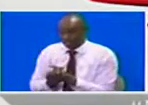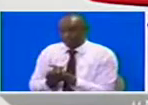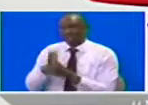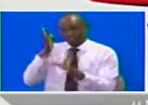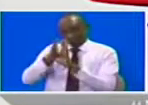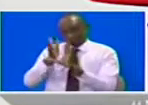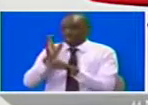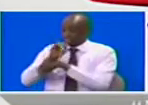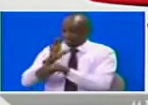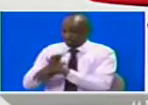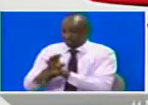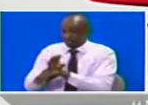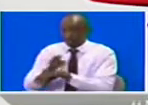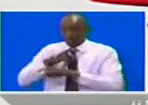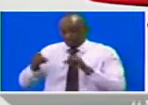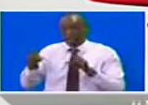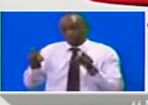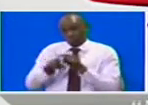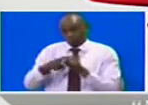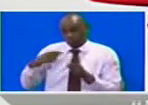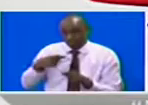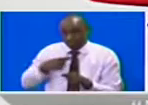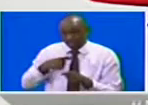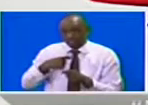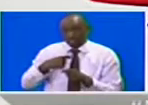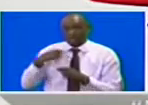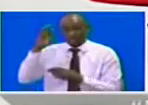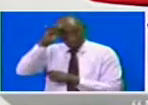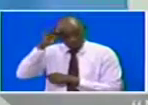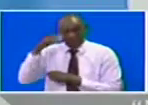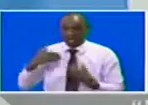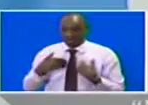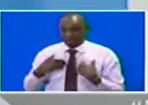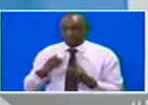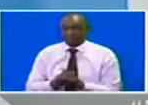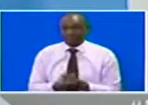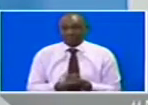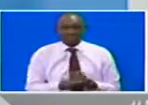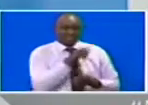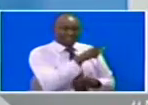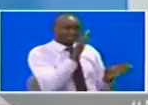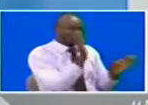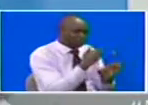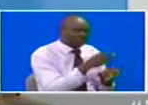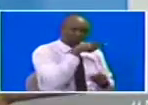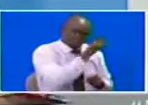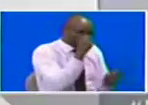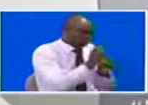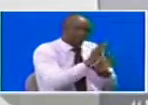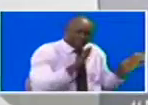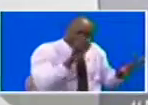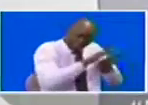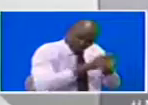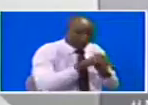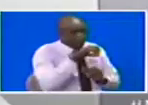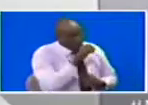counseling. Lakini pia nimefanya theology. Mm-hmm. Yeah. Na huu muziki ndio jambo ambalo unafanya wakati wote ama